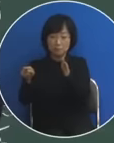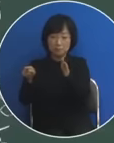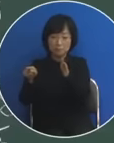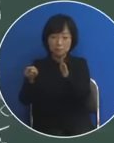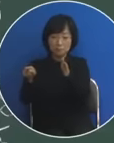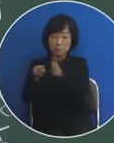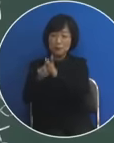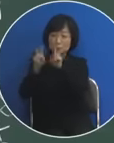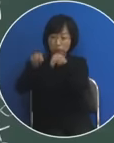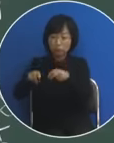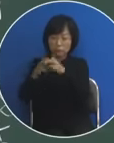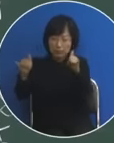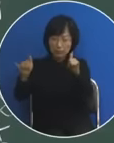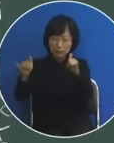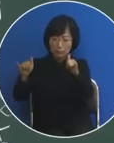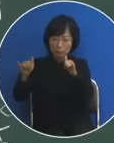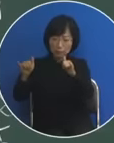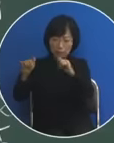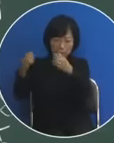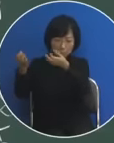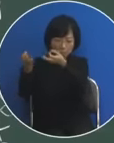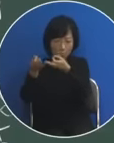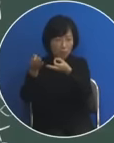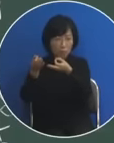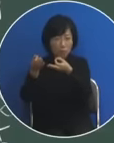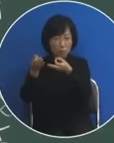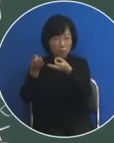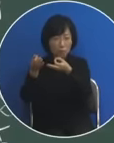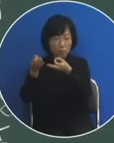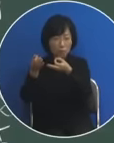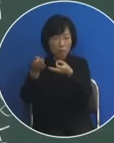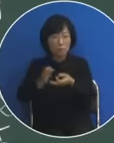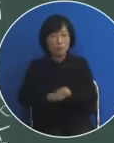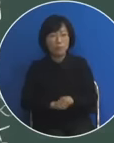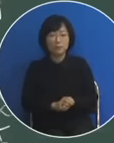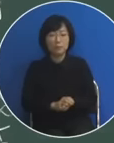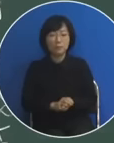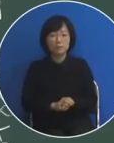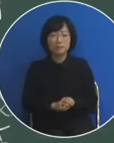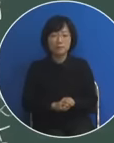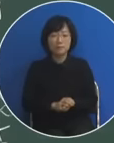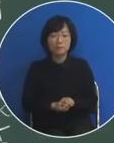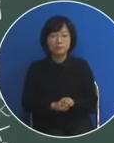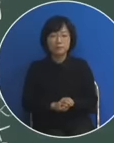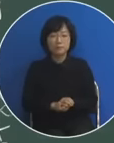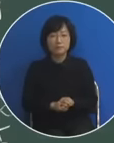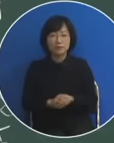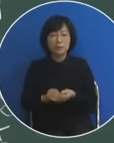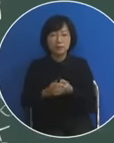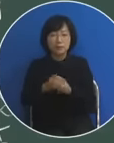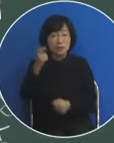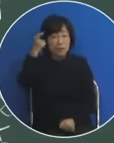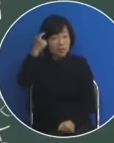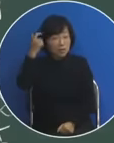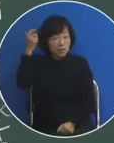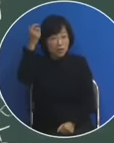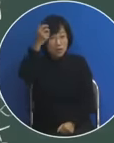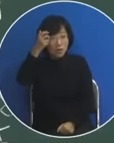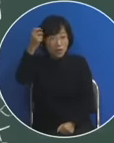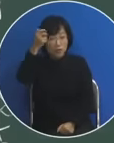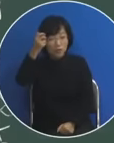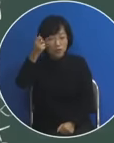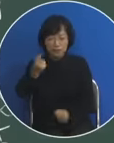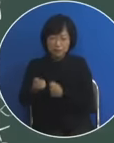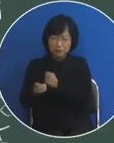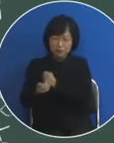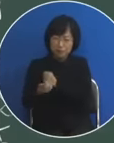심지어 밖에 불신자들도 듣고 있습니다. And even the unbelievers out there are listening. 그리고 여러분 이게 눈에 안 보이게 전달 영적인 힘이 굉장한 건데. 모르고 있죠. And the spiritual